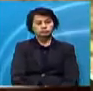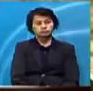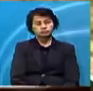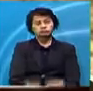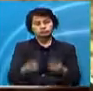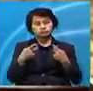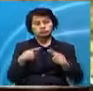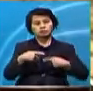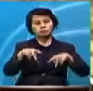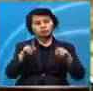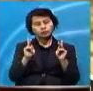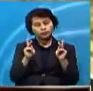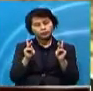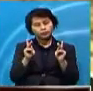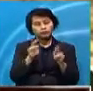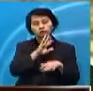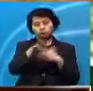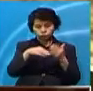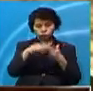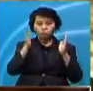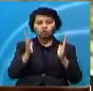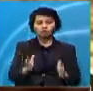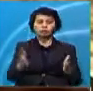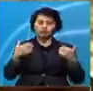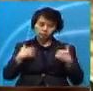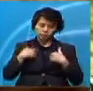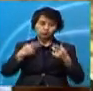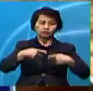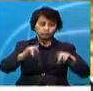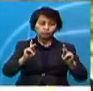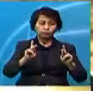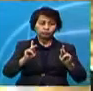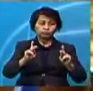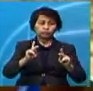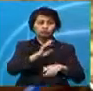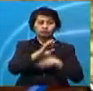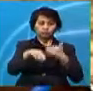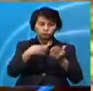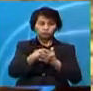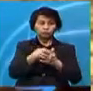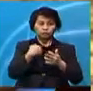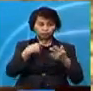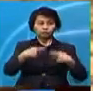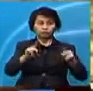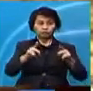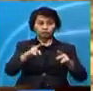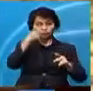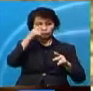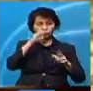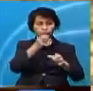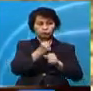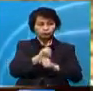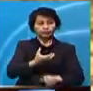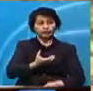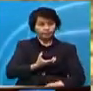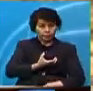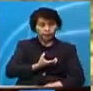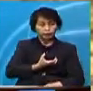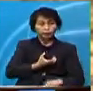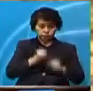Peluang tu semua ada peluang. Dalam diving team, semua ada peluang yang cerah untuk dapat medal. Tapi